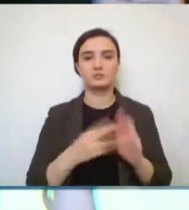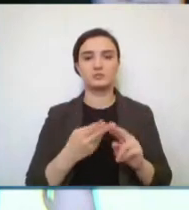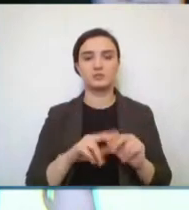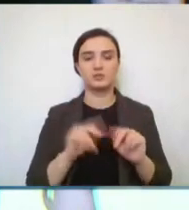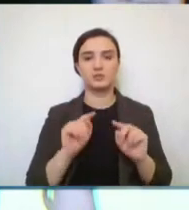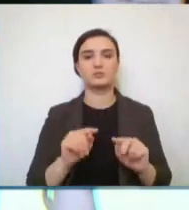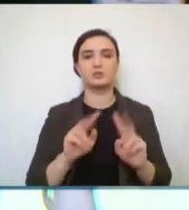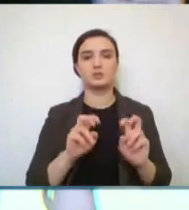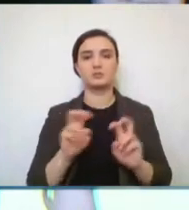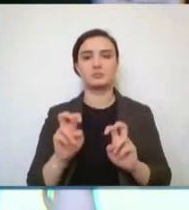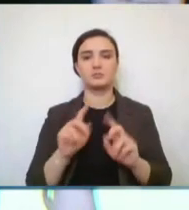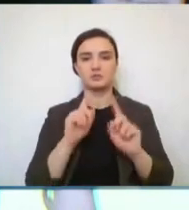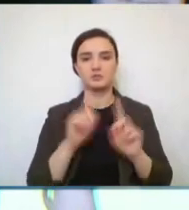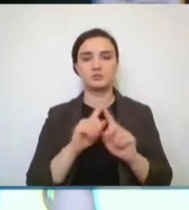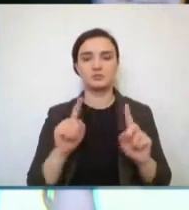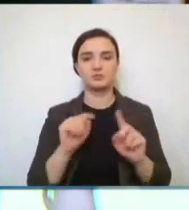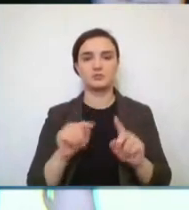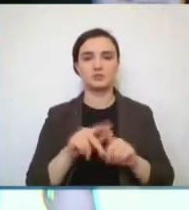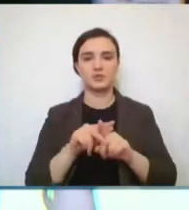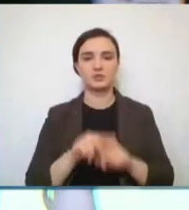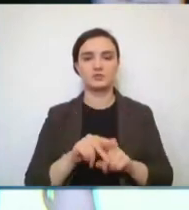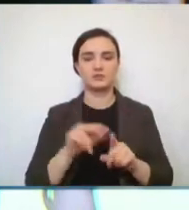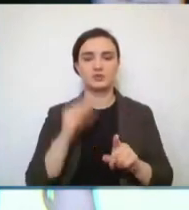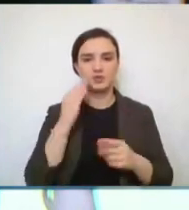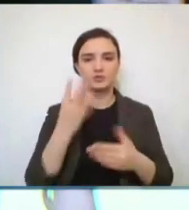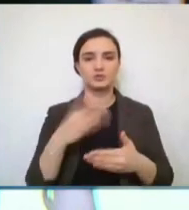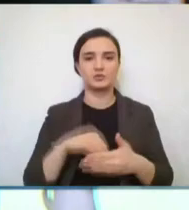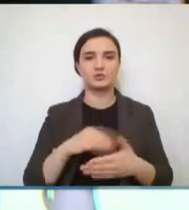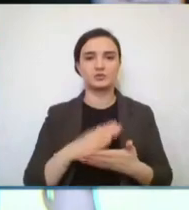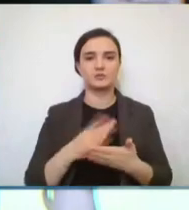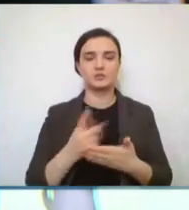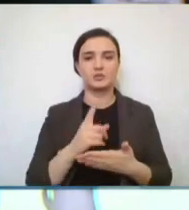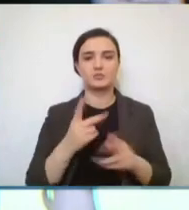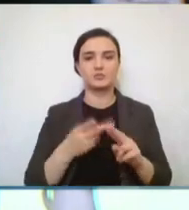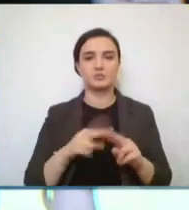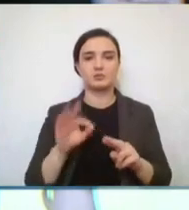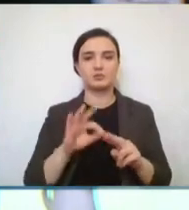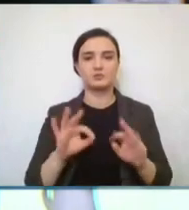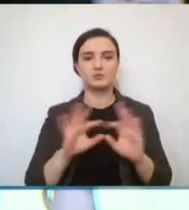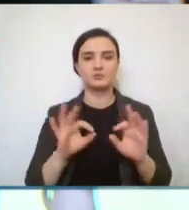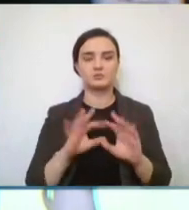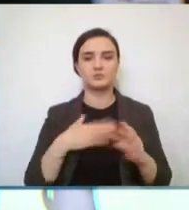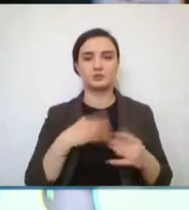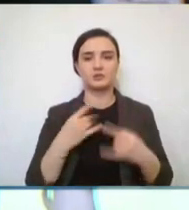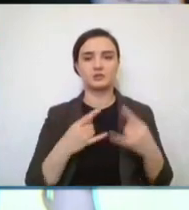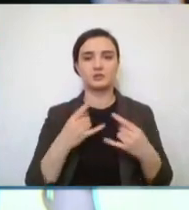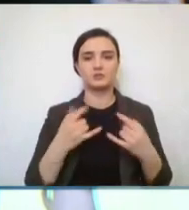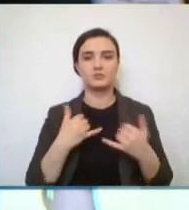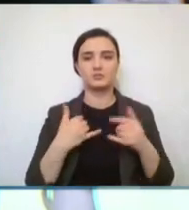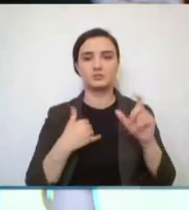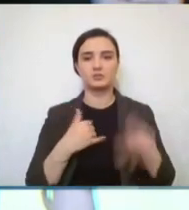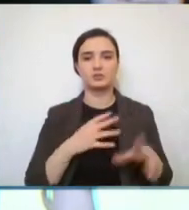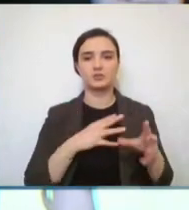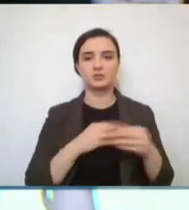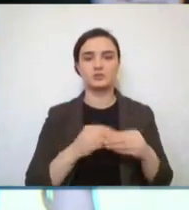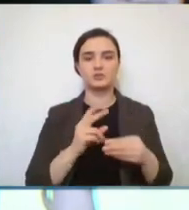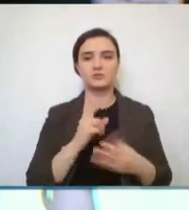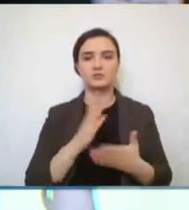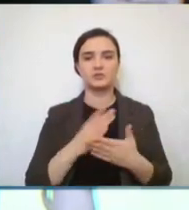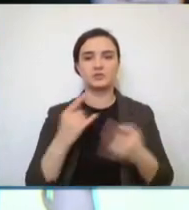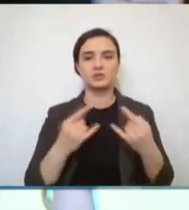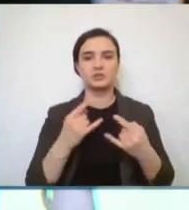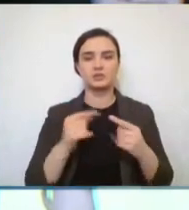განსაკუთრებული დატვირთვა და შინაარსი შეზინა. რატომ ამას გავარკვევთ ჩვენი გადაცემის სტუმართან ერთად, რომელიც გადაცემის ისტორიის